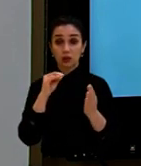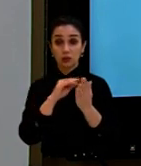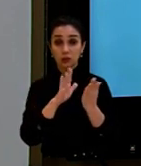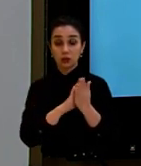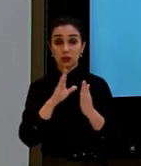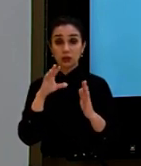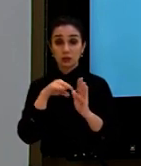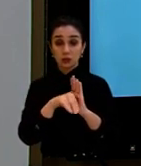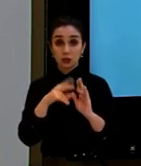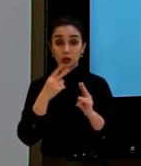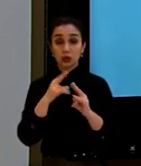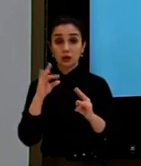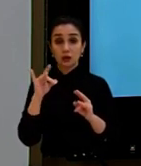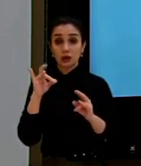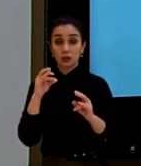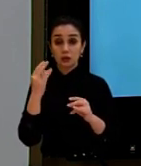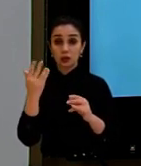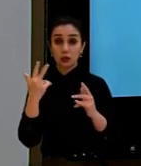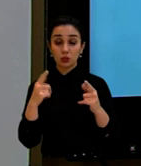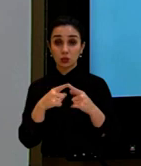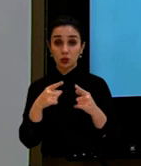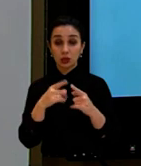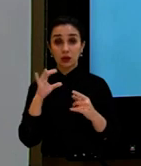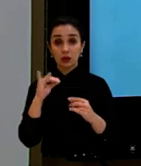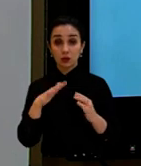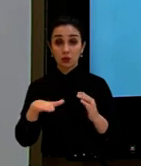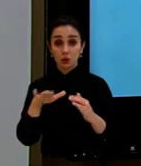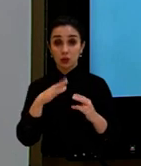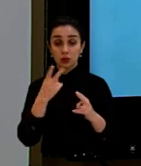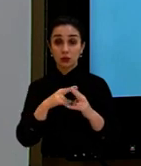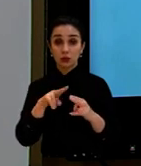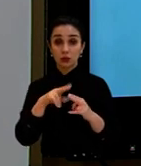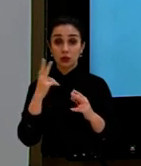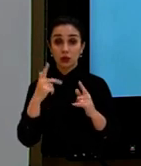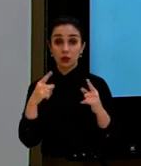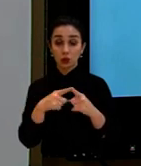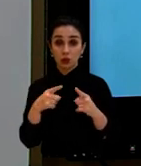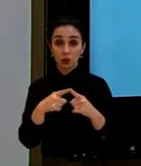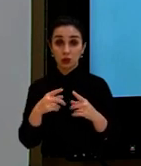вписанной окружности, периметр этого треугольника и площадь этого треугольника.